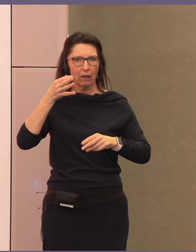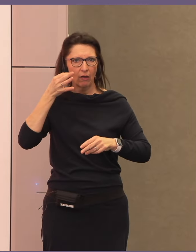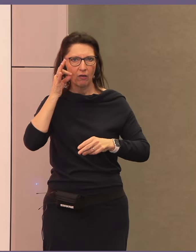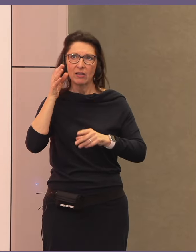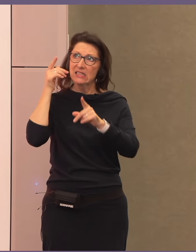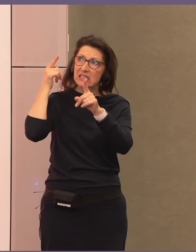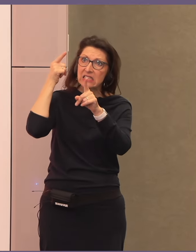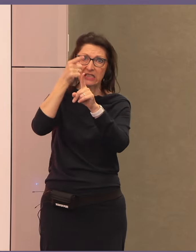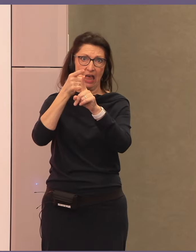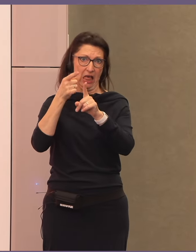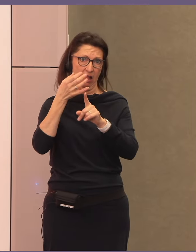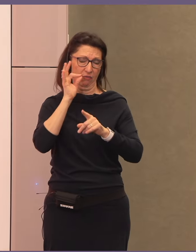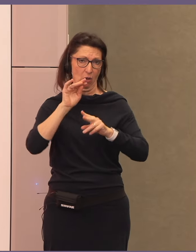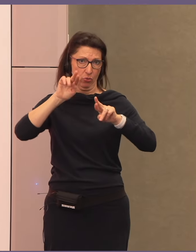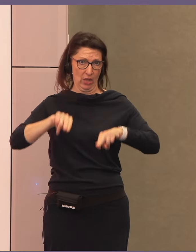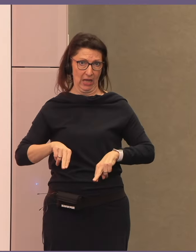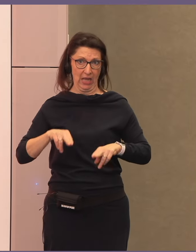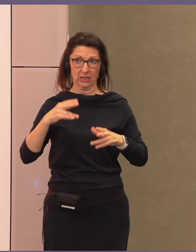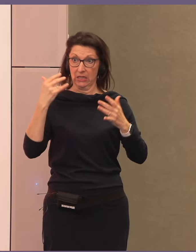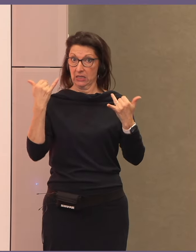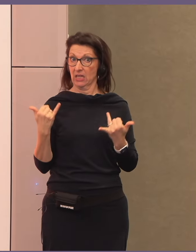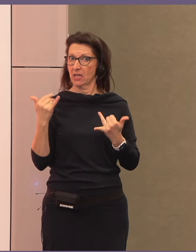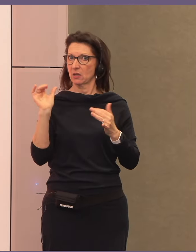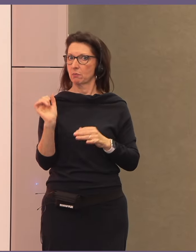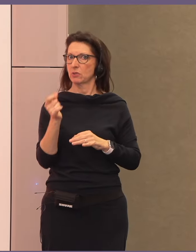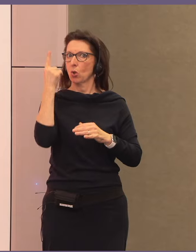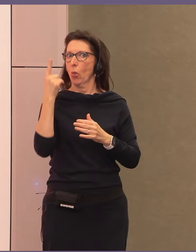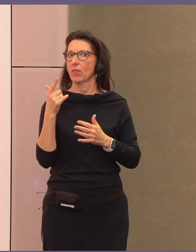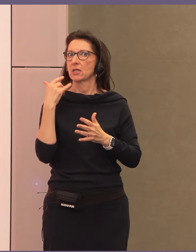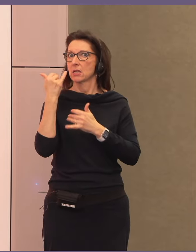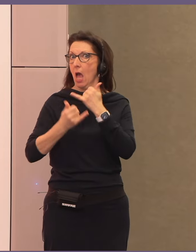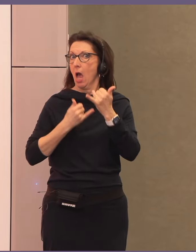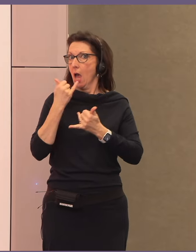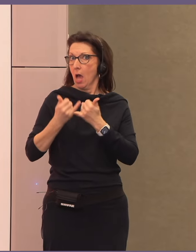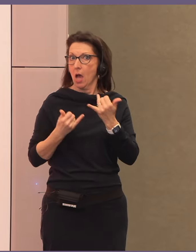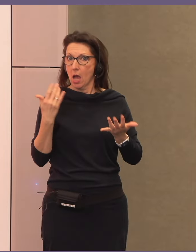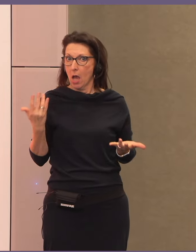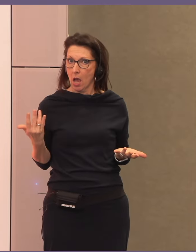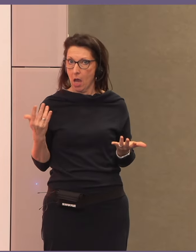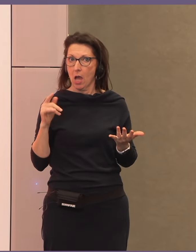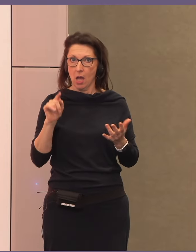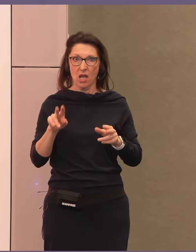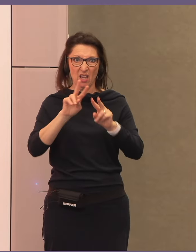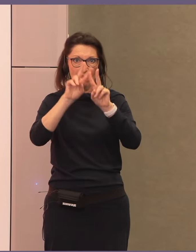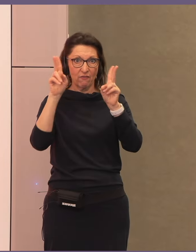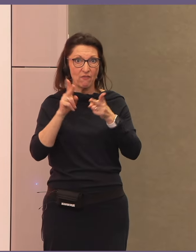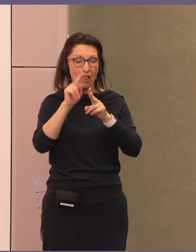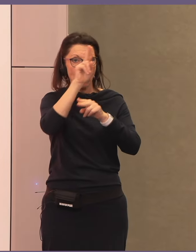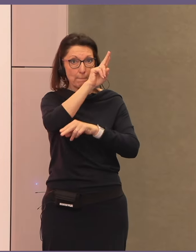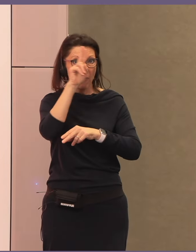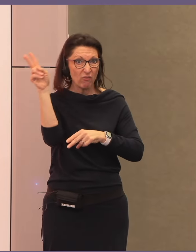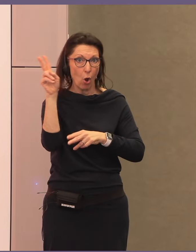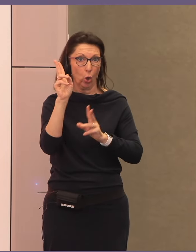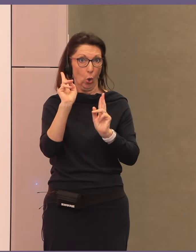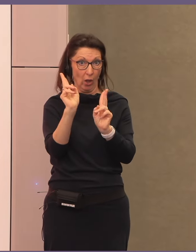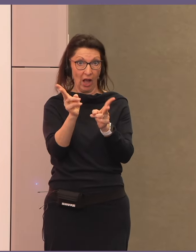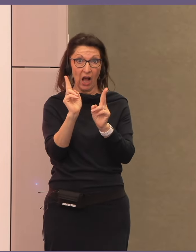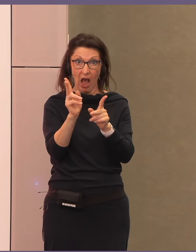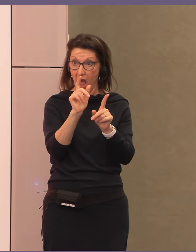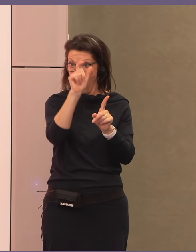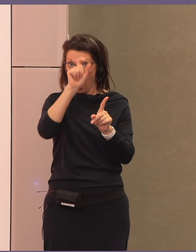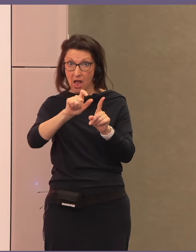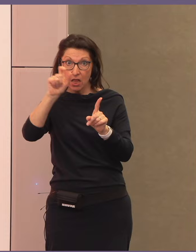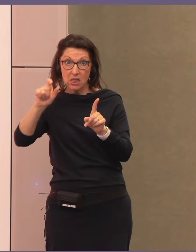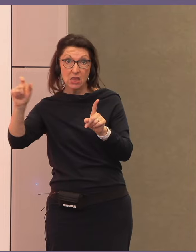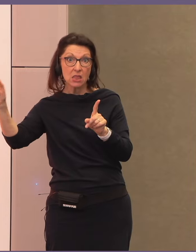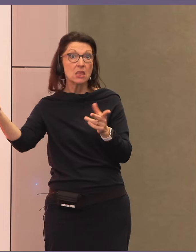speziell in einem Jahr, wo literally mehr als die Hälfte zu der Weltbevölkerung, die an Wahlen teilhaben kann, zu Wahlen